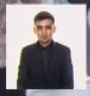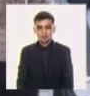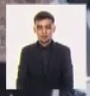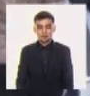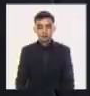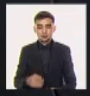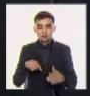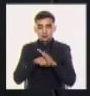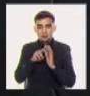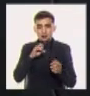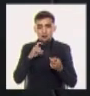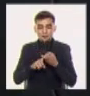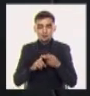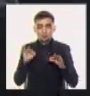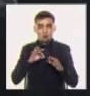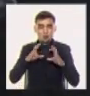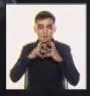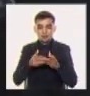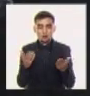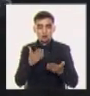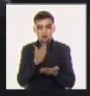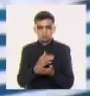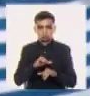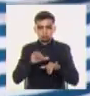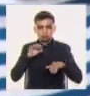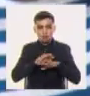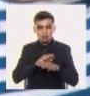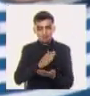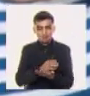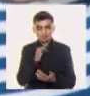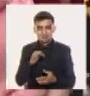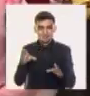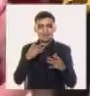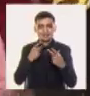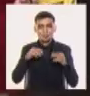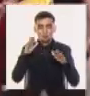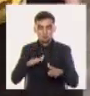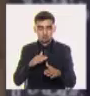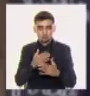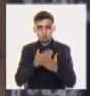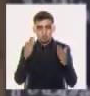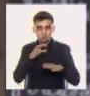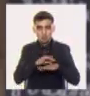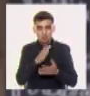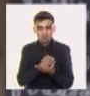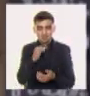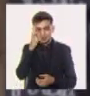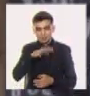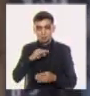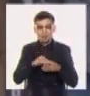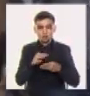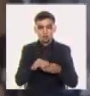Какова ситуация с коронавирусом в мире? Количество больных растет с каждым днем. Где больше всего заболевших и в каких странах ограничения вводят